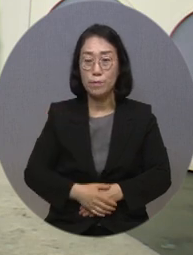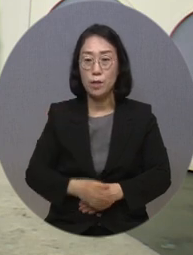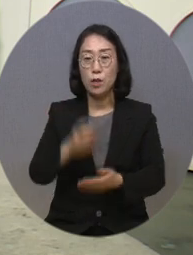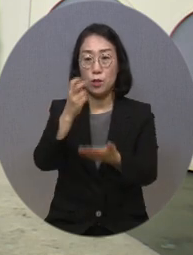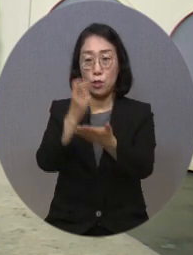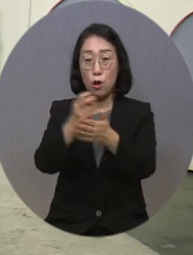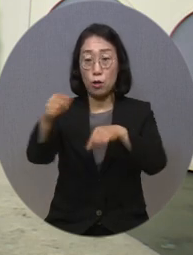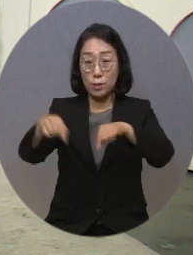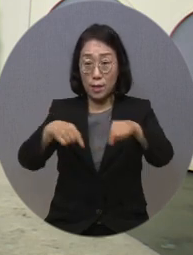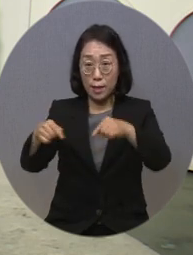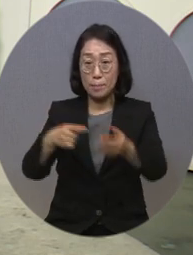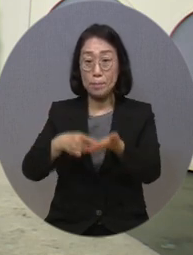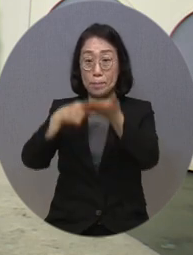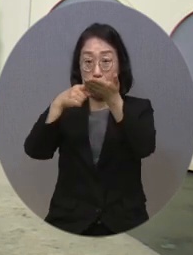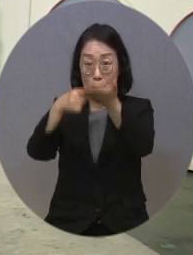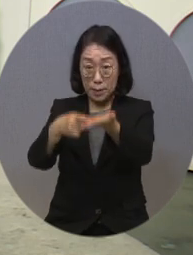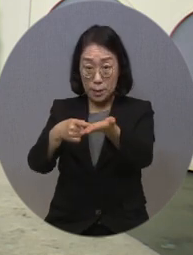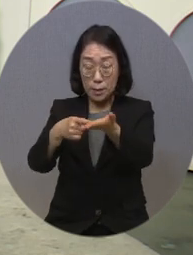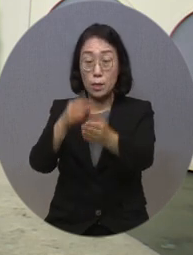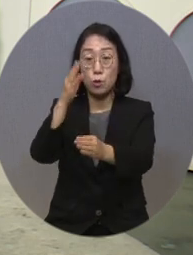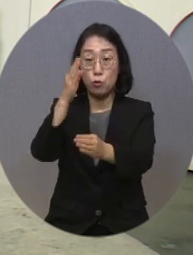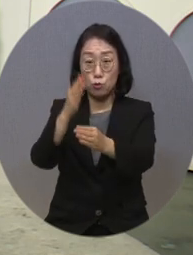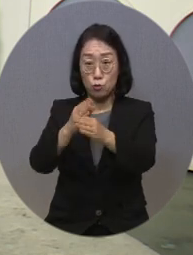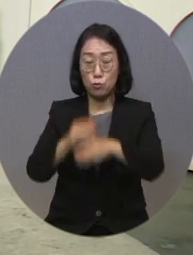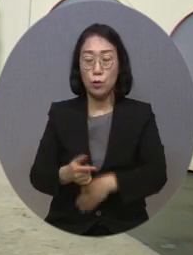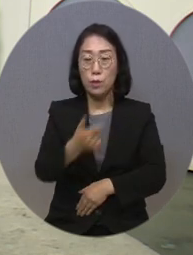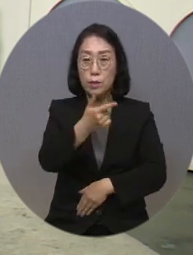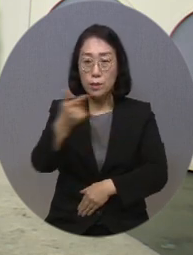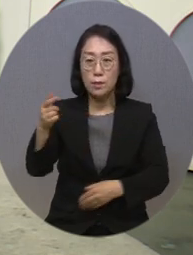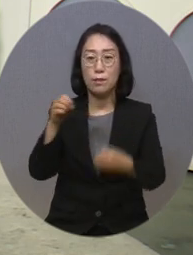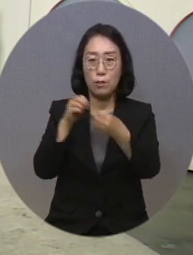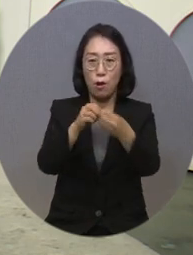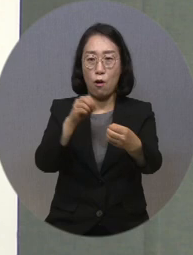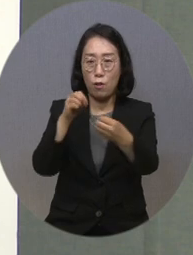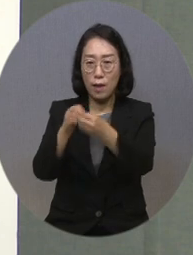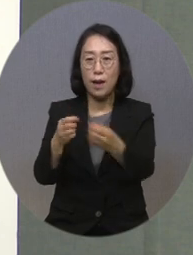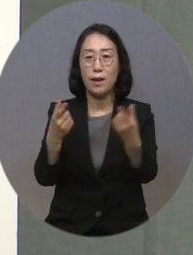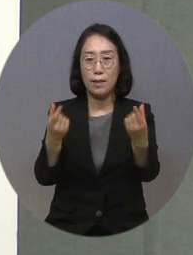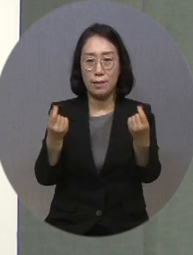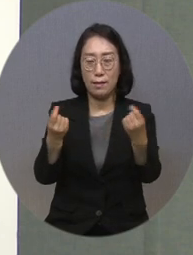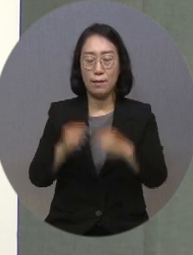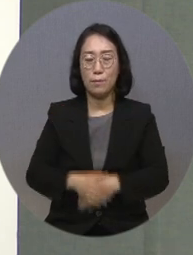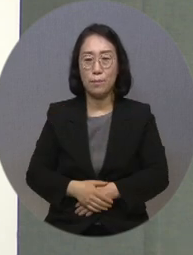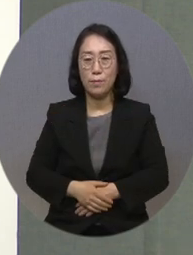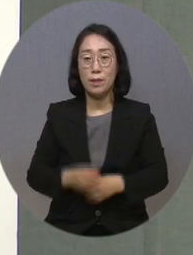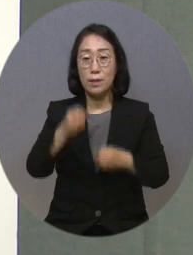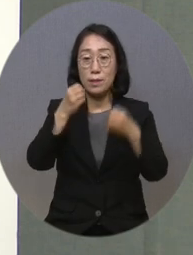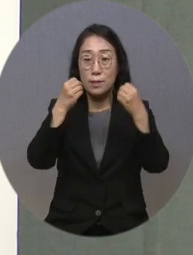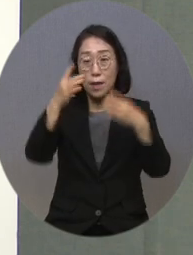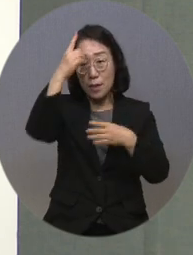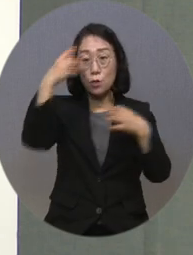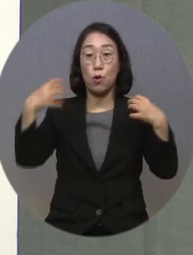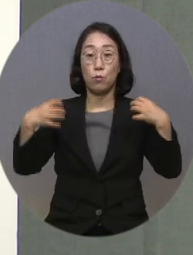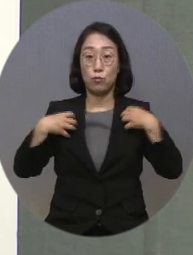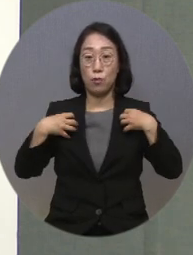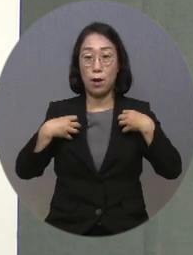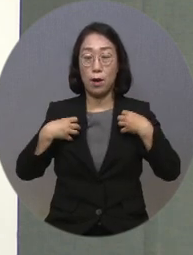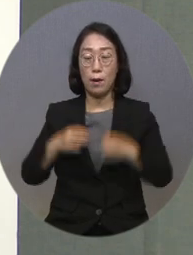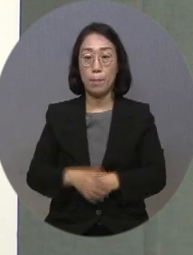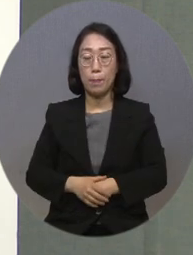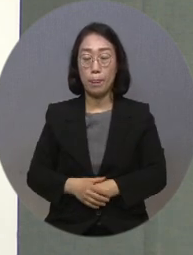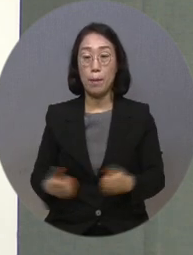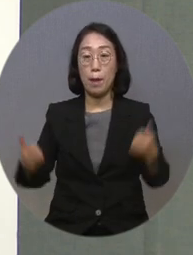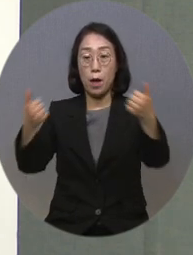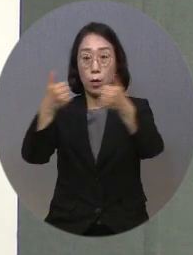발의를 하셨기 때문에 큰 영향이 있지 않나 생각을 합니다. 네. 새 정부가 이제 얼마 안